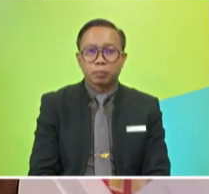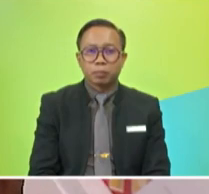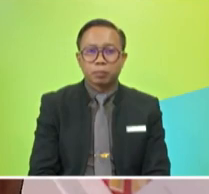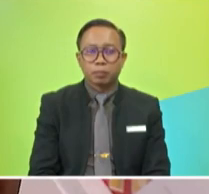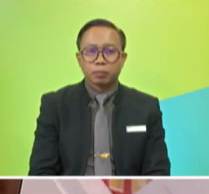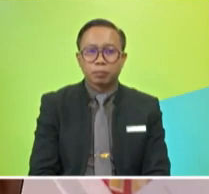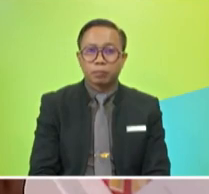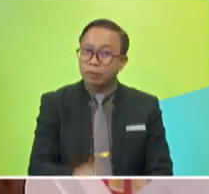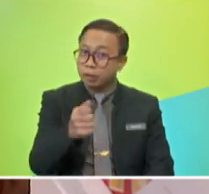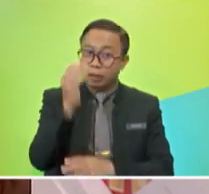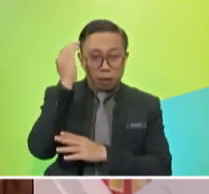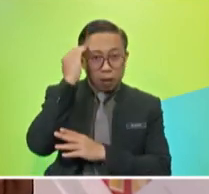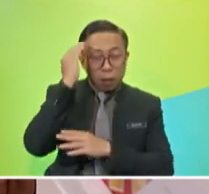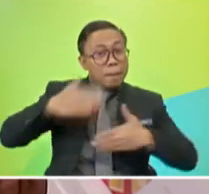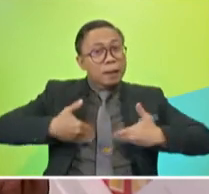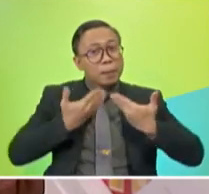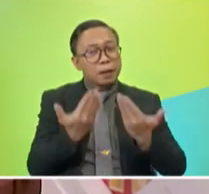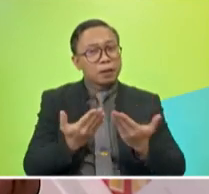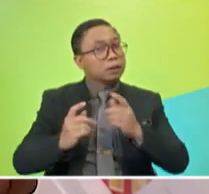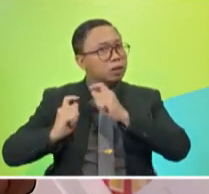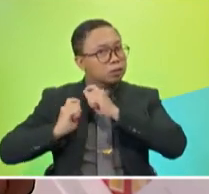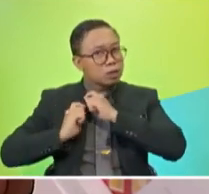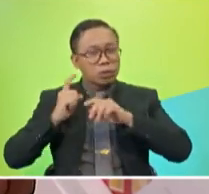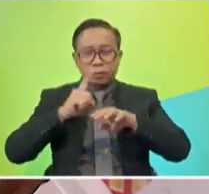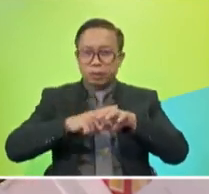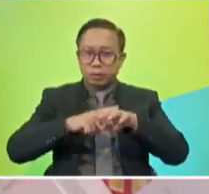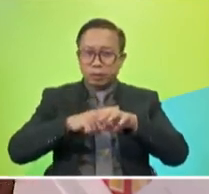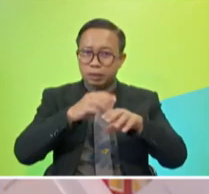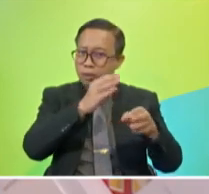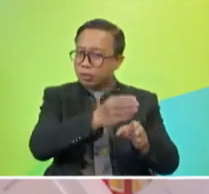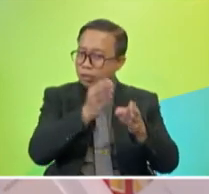anda tahu bagaimana bertanggung jawab terhadap